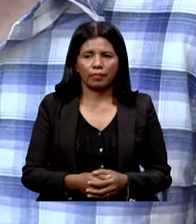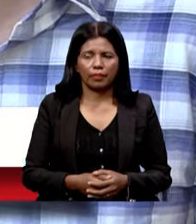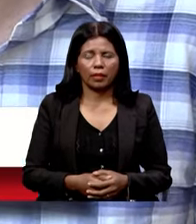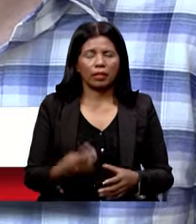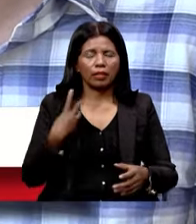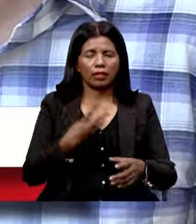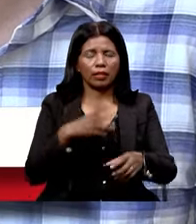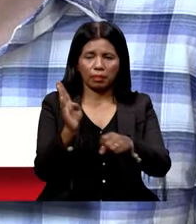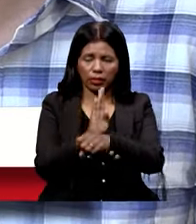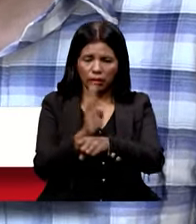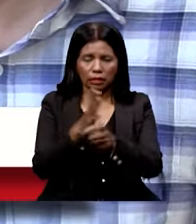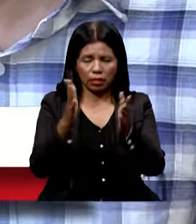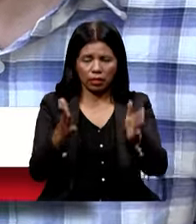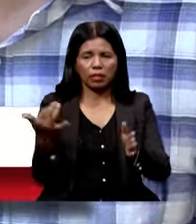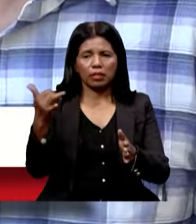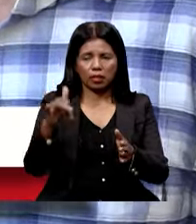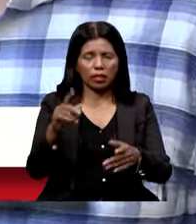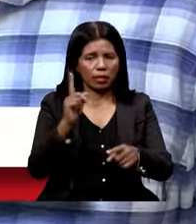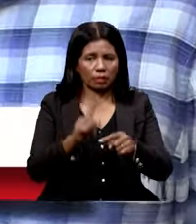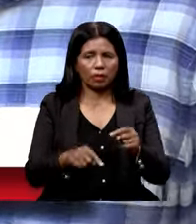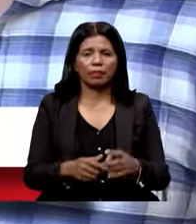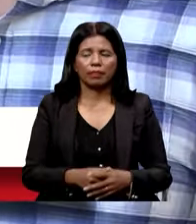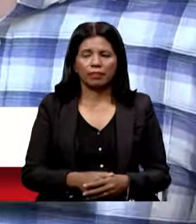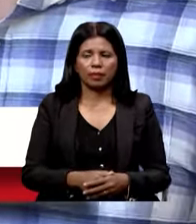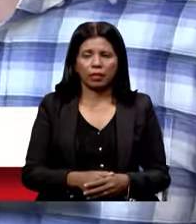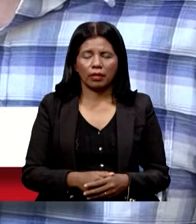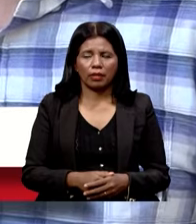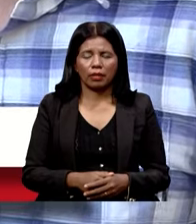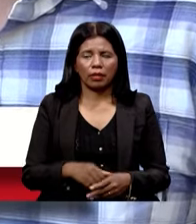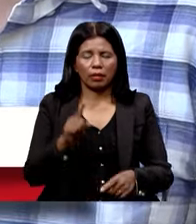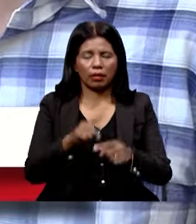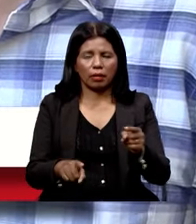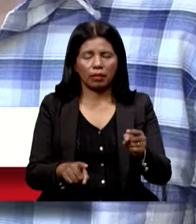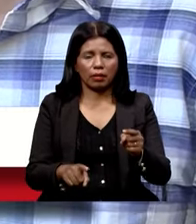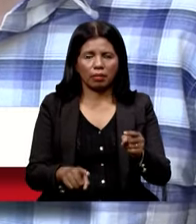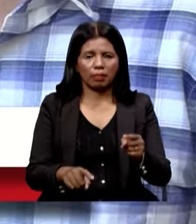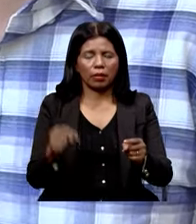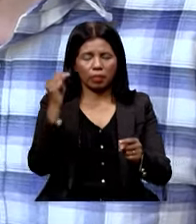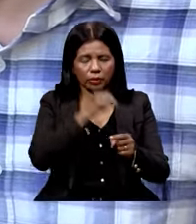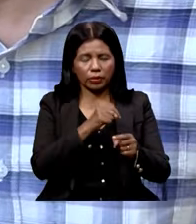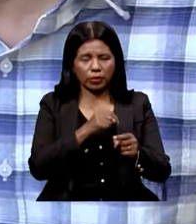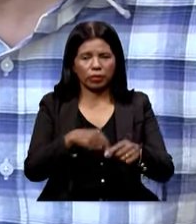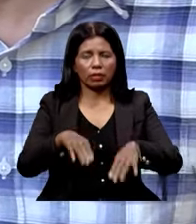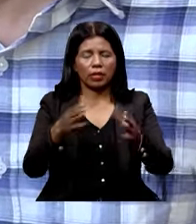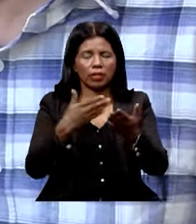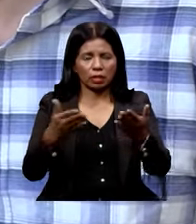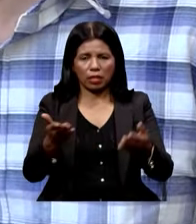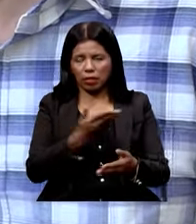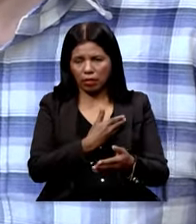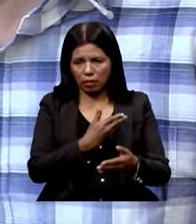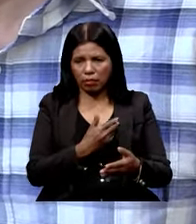negosiante sira para labele manipula ya presu sasan ya necessary di basi kunian